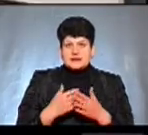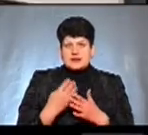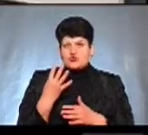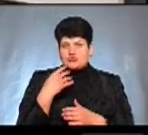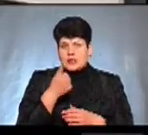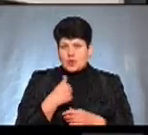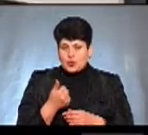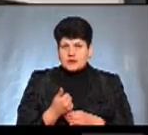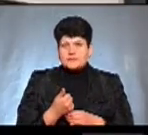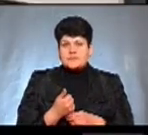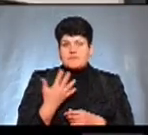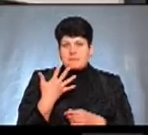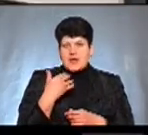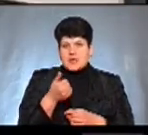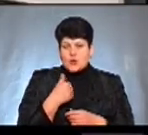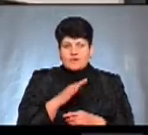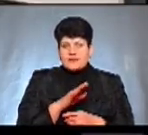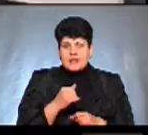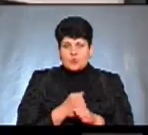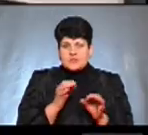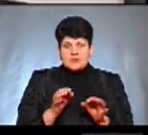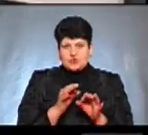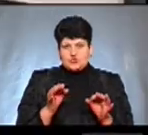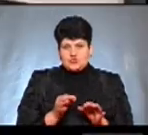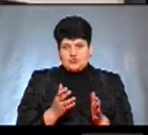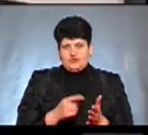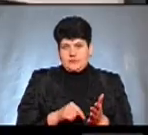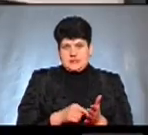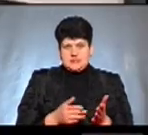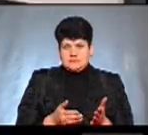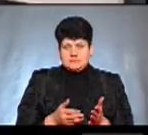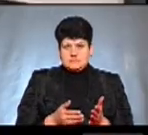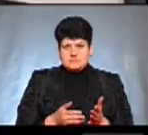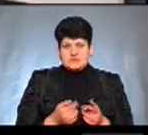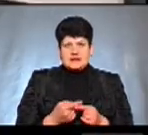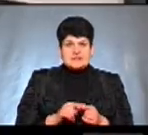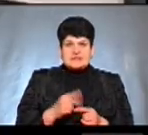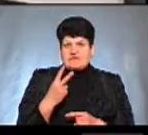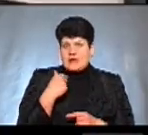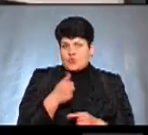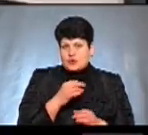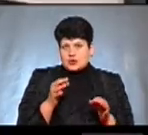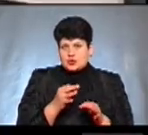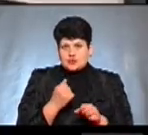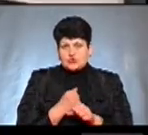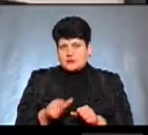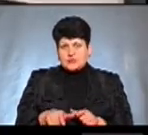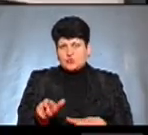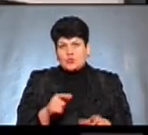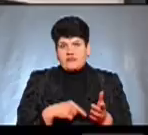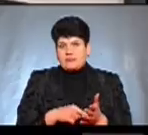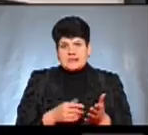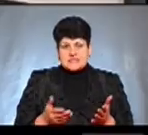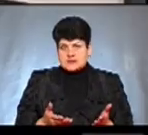роки, 5 років не робити взагалі двори в місті, наприклад. Це 2 роки не робити взагалі дороги в місті,